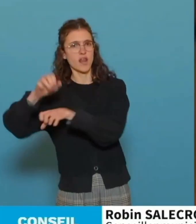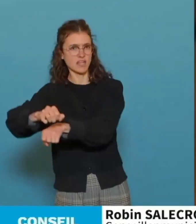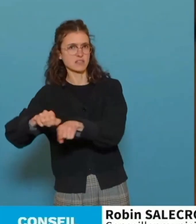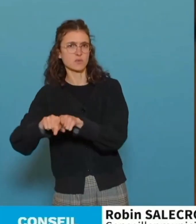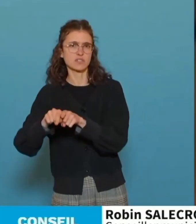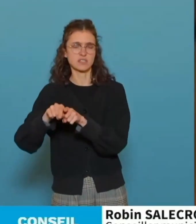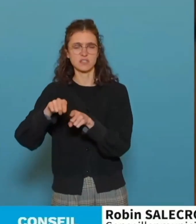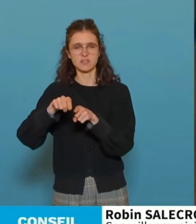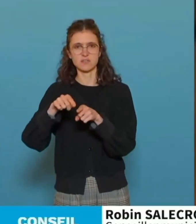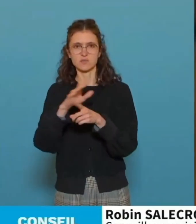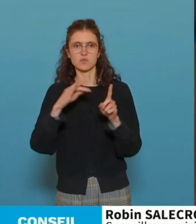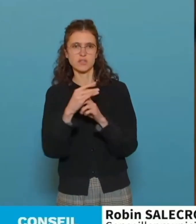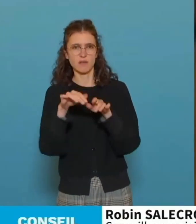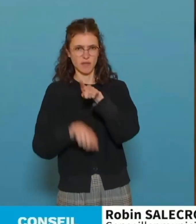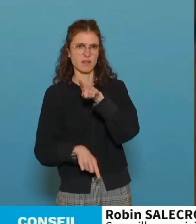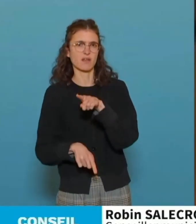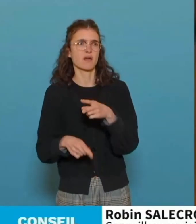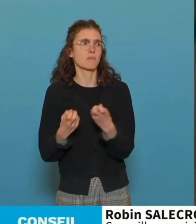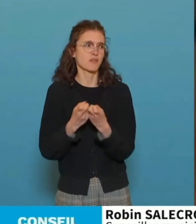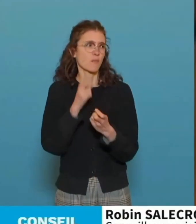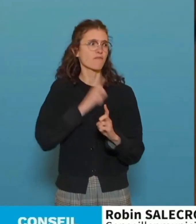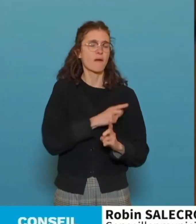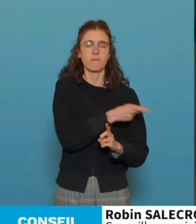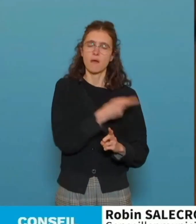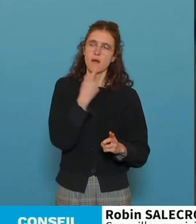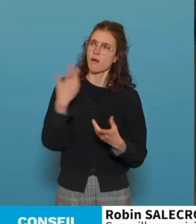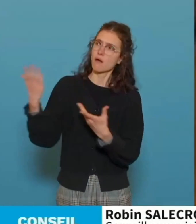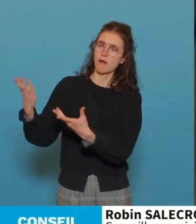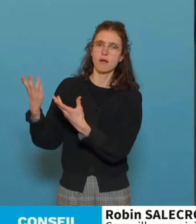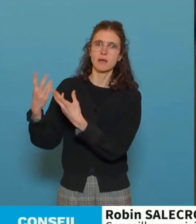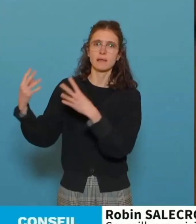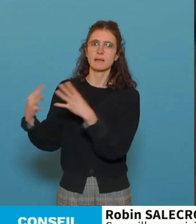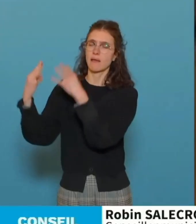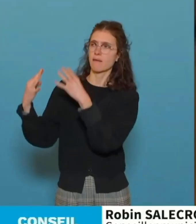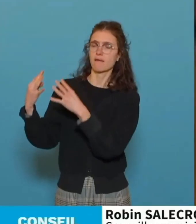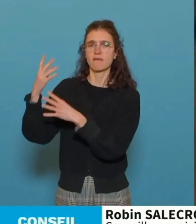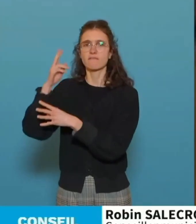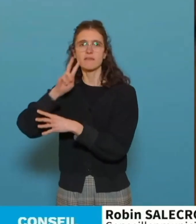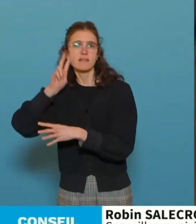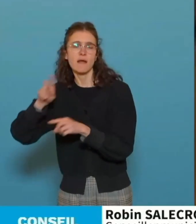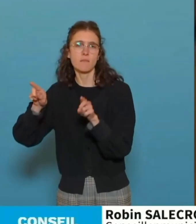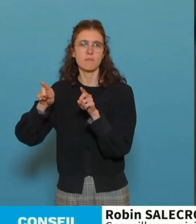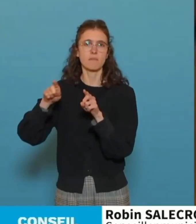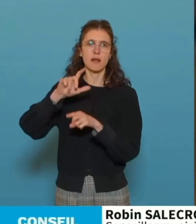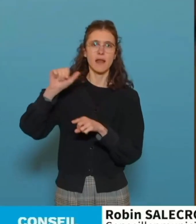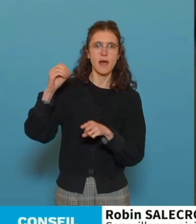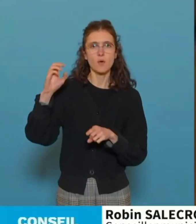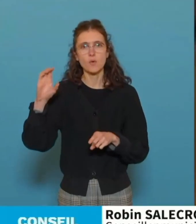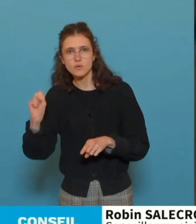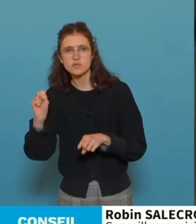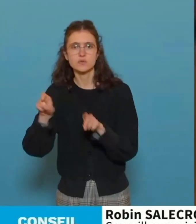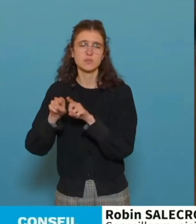voix au peuple dominé du Vietnam, du Laos ou encore du Cambodge, et qui a montré que l'engagement n'est pas une posture, mais un choix de